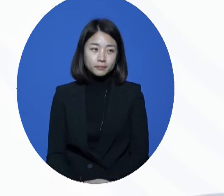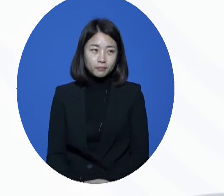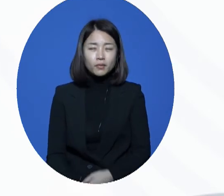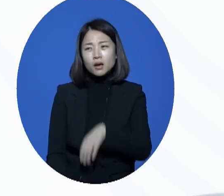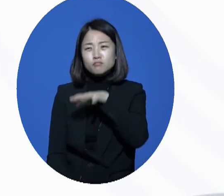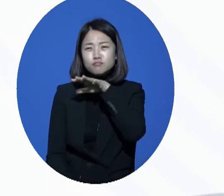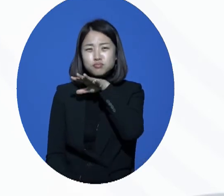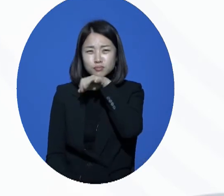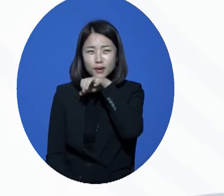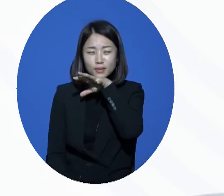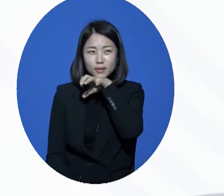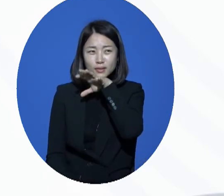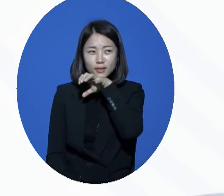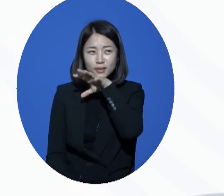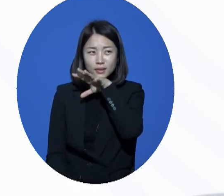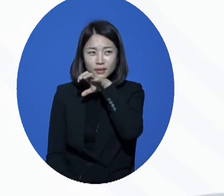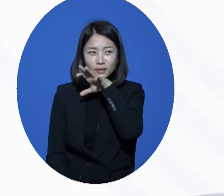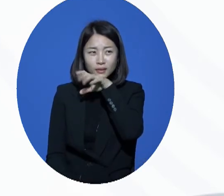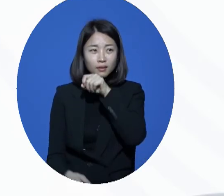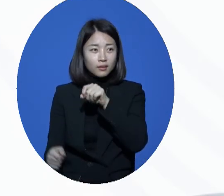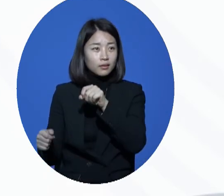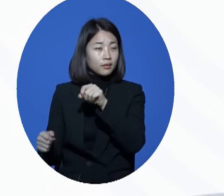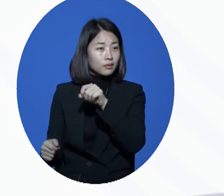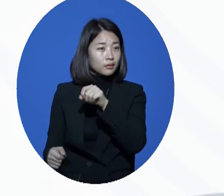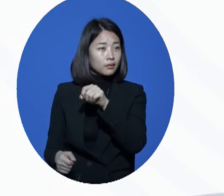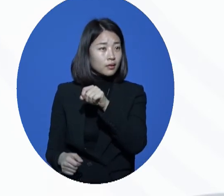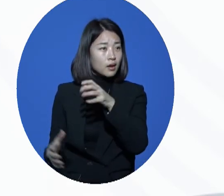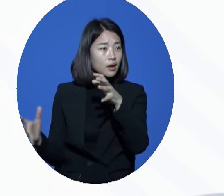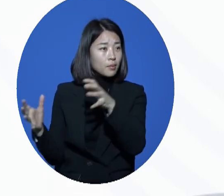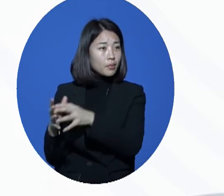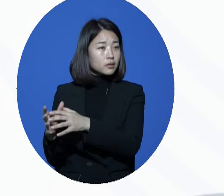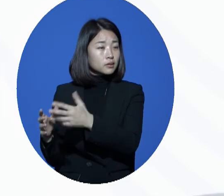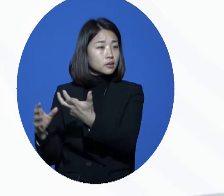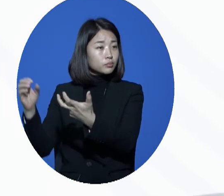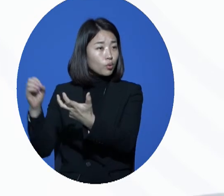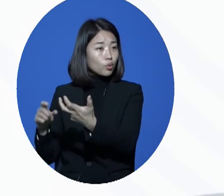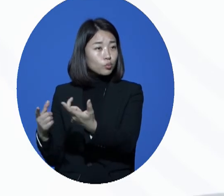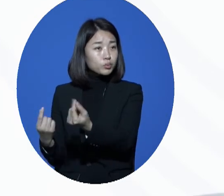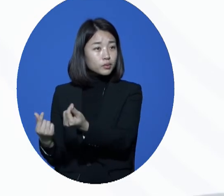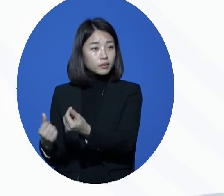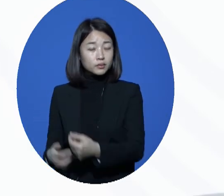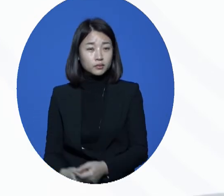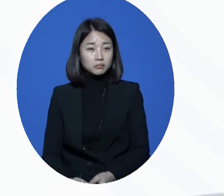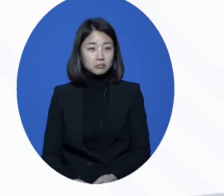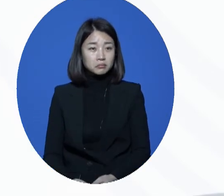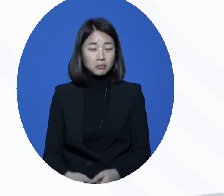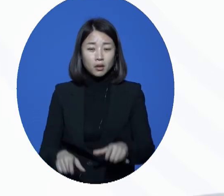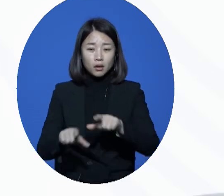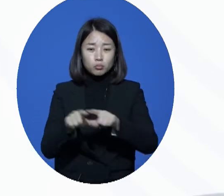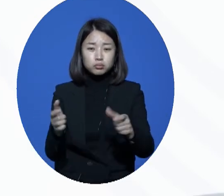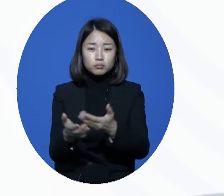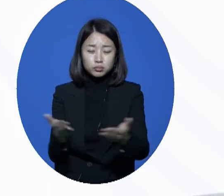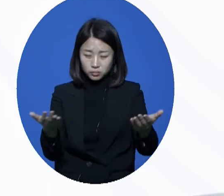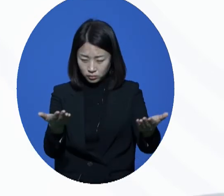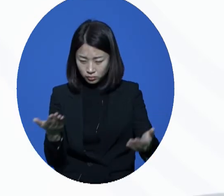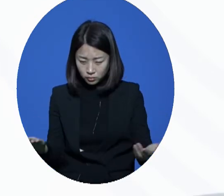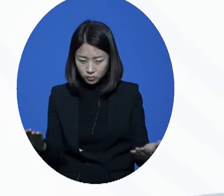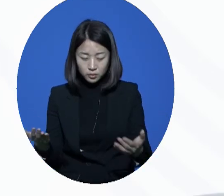역시도 불만족한 것으로 많은 수가 나오는데요. 그 이유가 형식적인 학습 꾸러미만 제공한다. 또